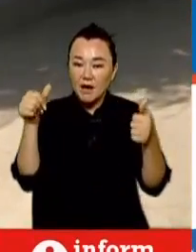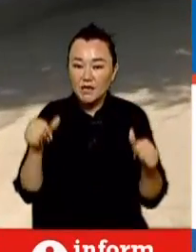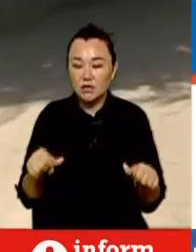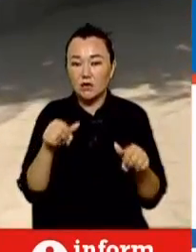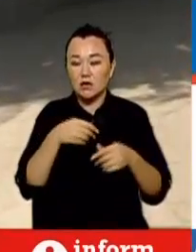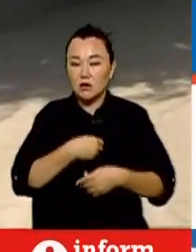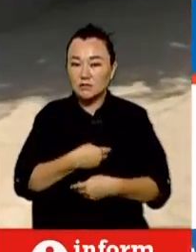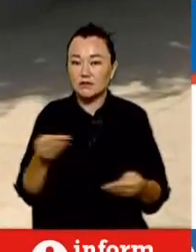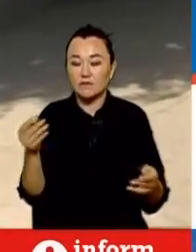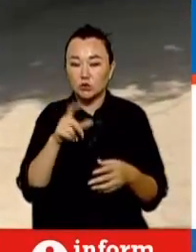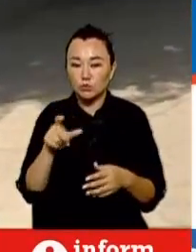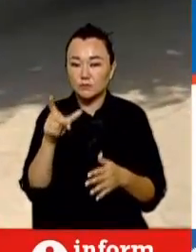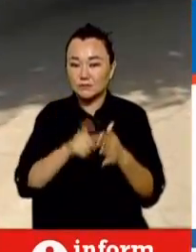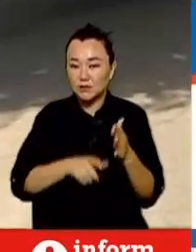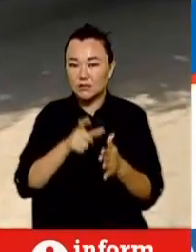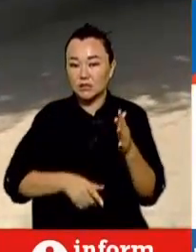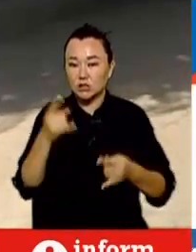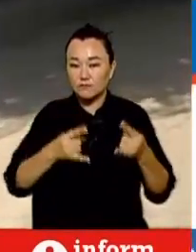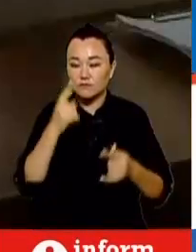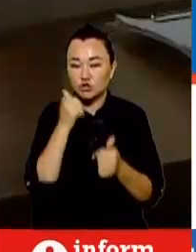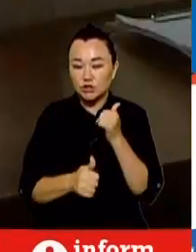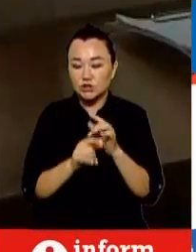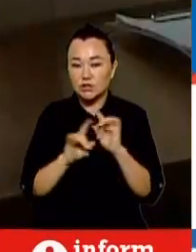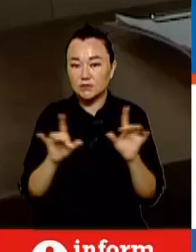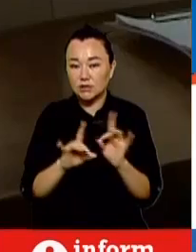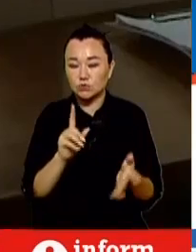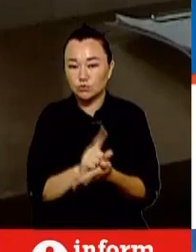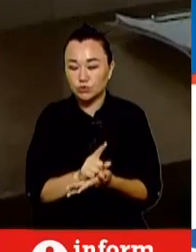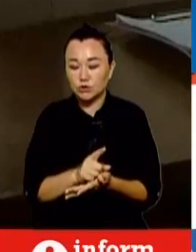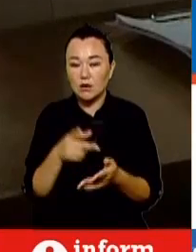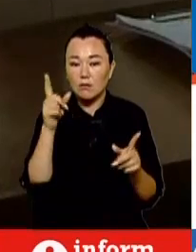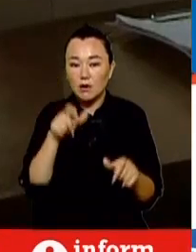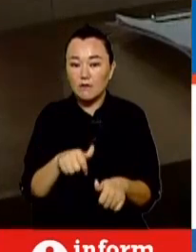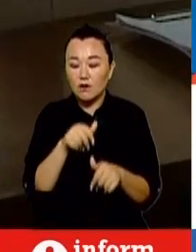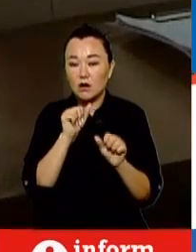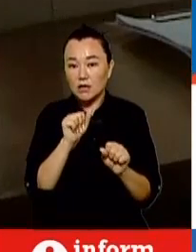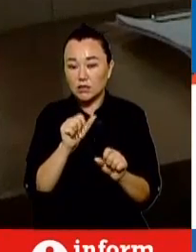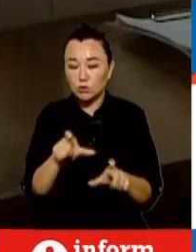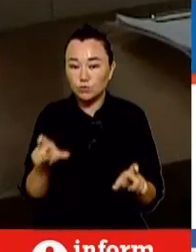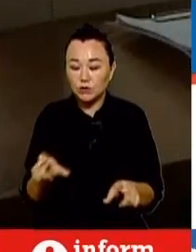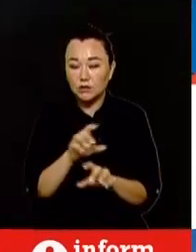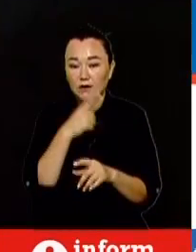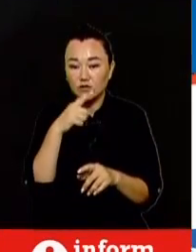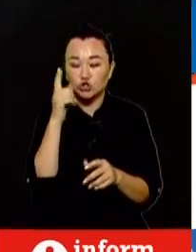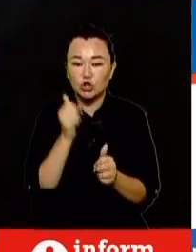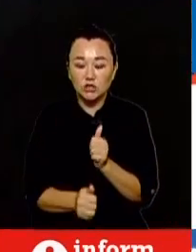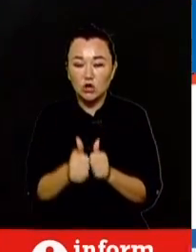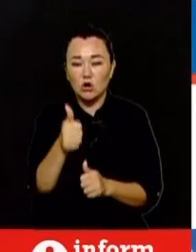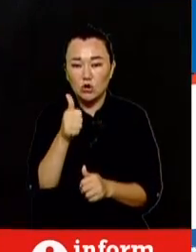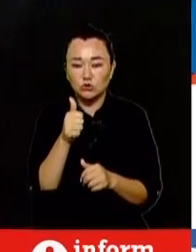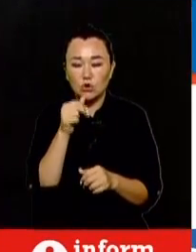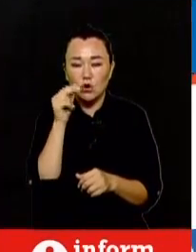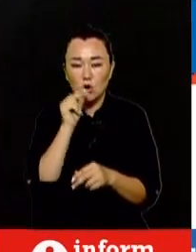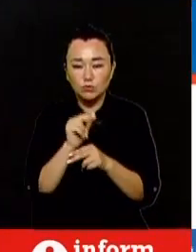нужно раздавать, в СМИ чаще об этом говорить. При этом правоохранители говорят, чаще всего жертв обманывают хорошо